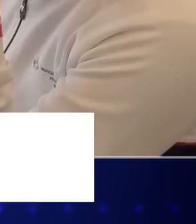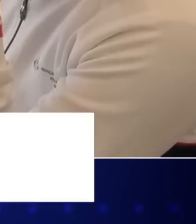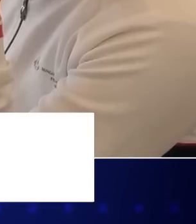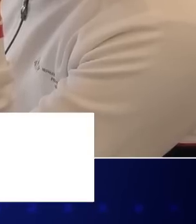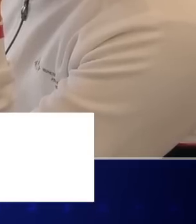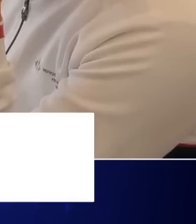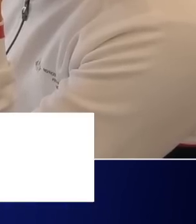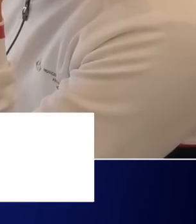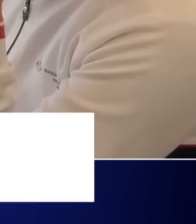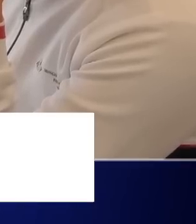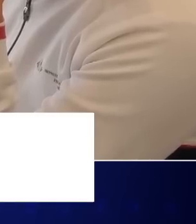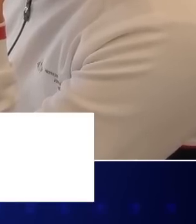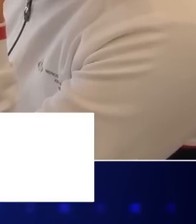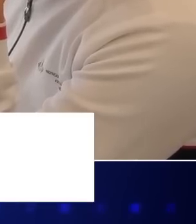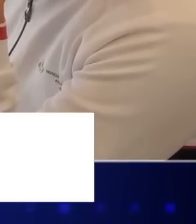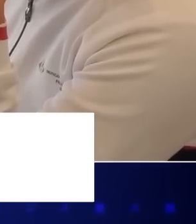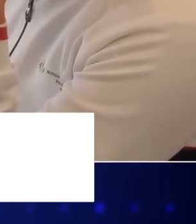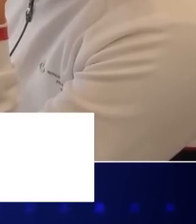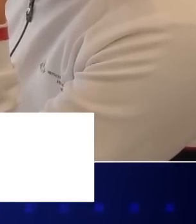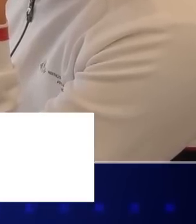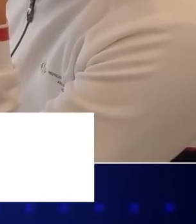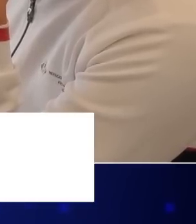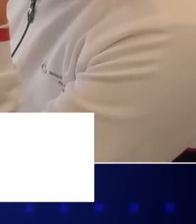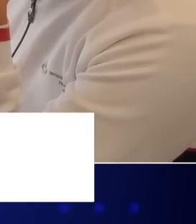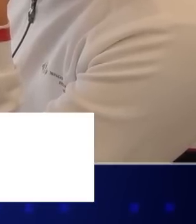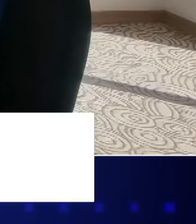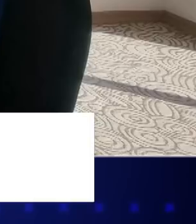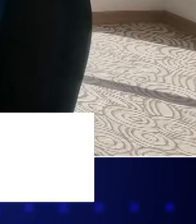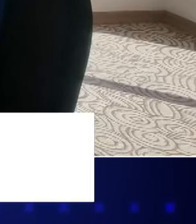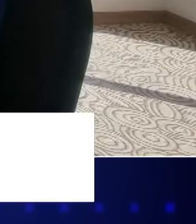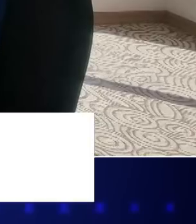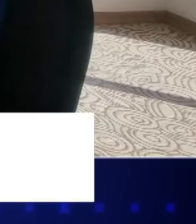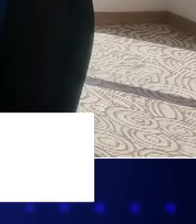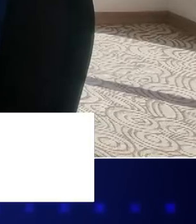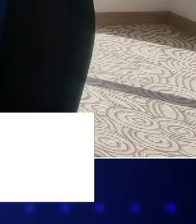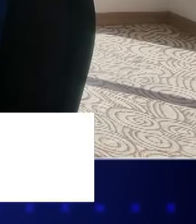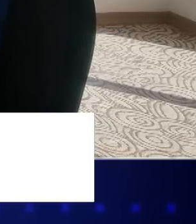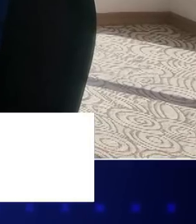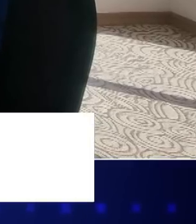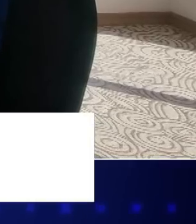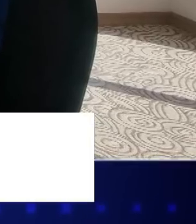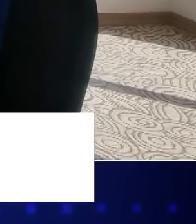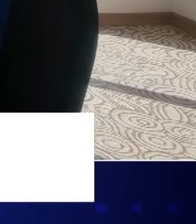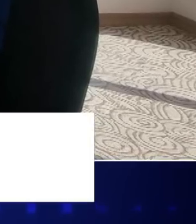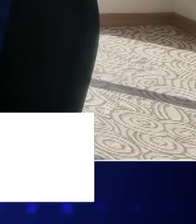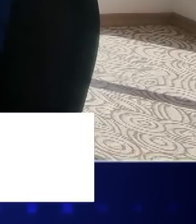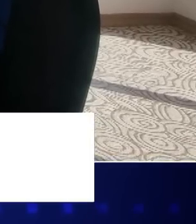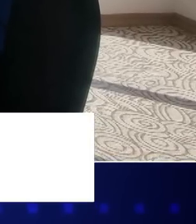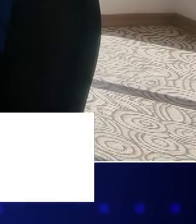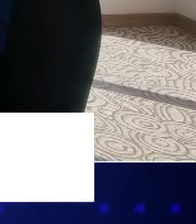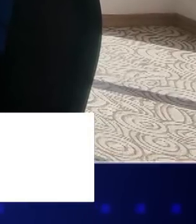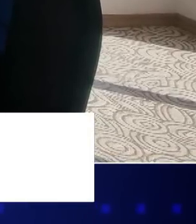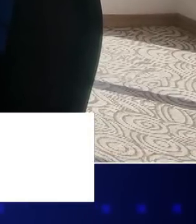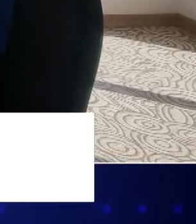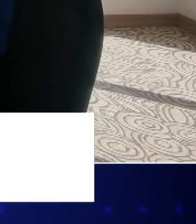залуучуудын 10 насны ангилалд оюу ухаанаас орж байгаас Монгол улсаас охид хүүхдүүдийн 4 насны ангилалд 30 тамирчин эх орноо төлүүлж байна. Тэмцээний